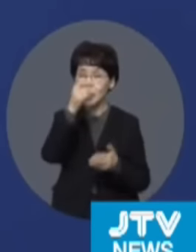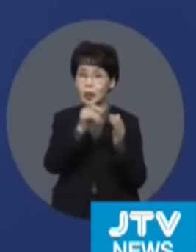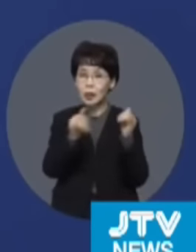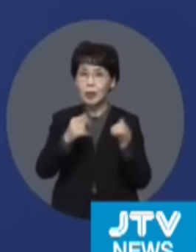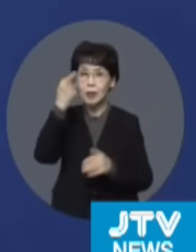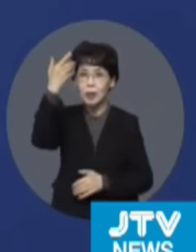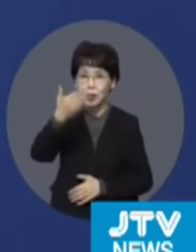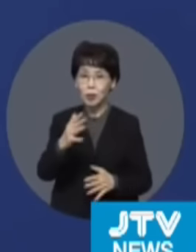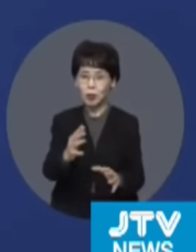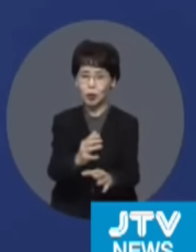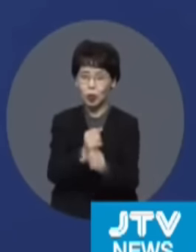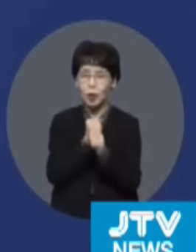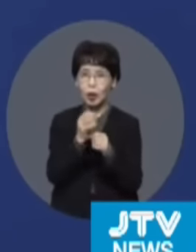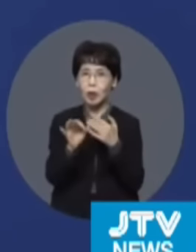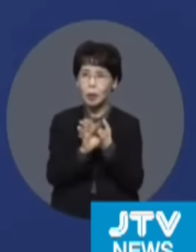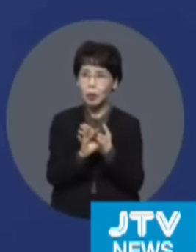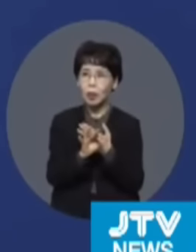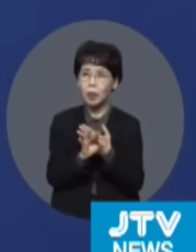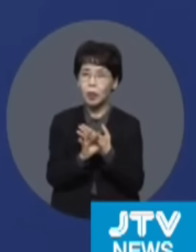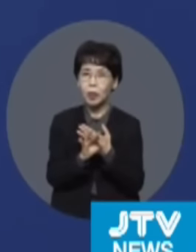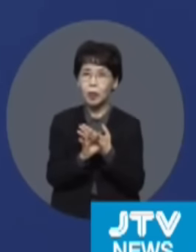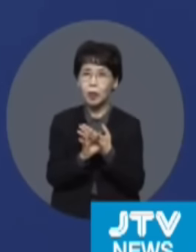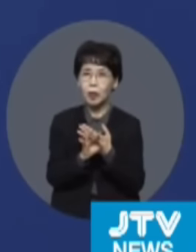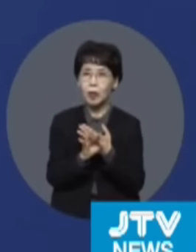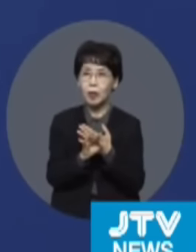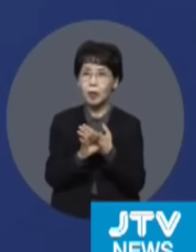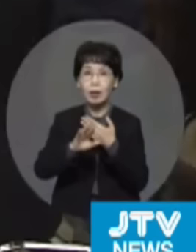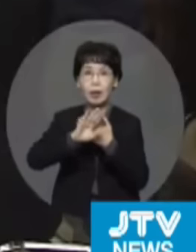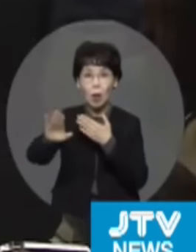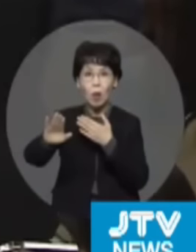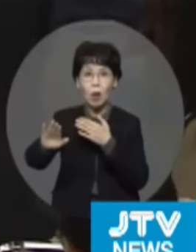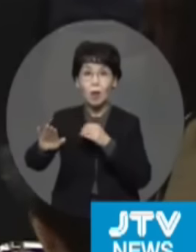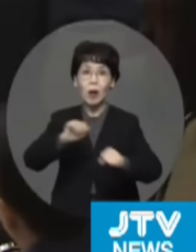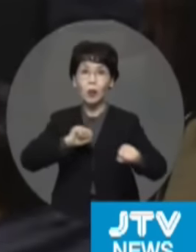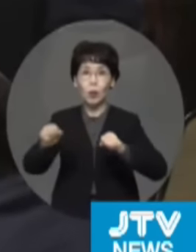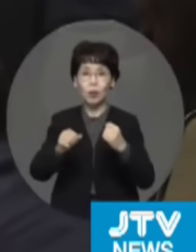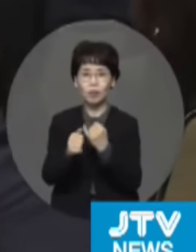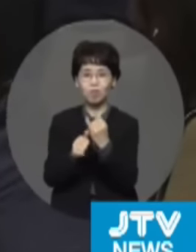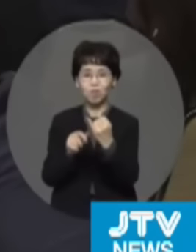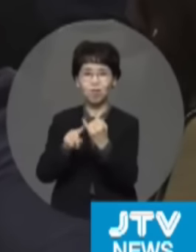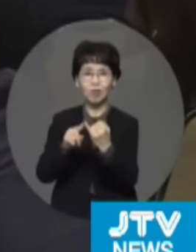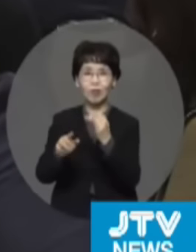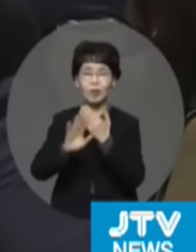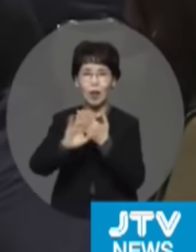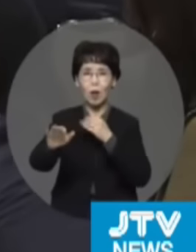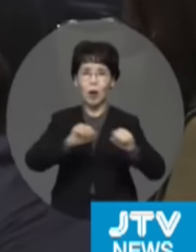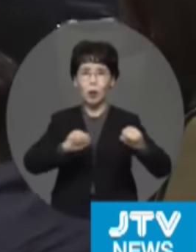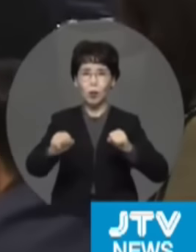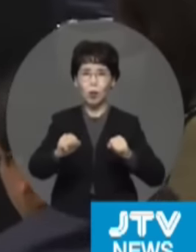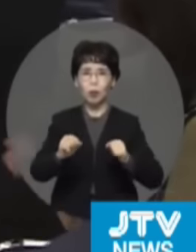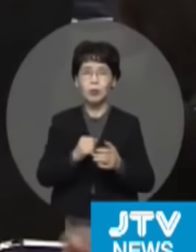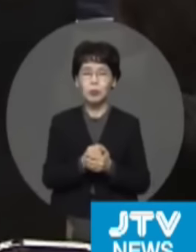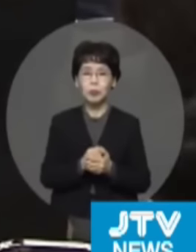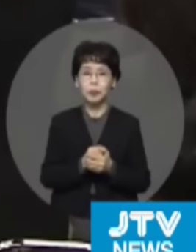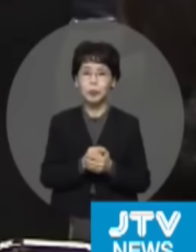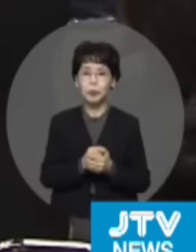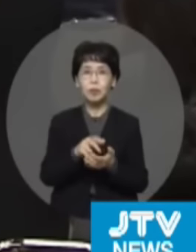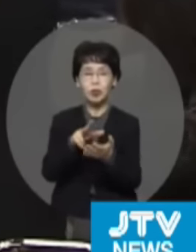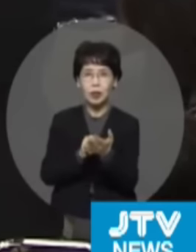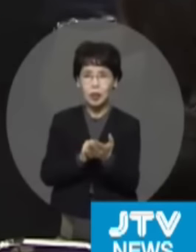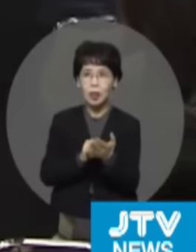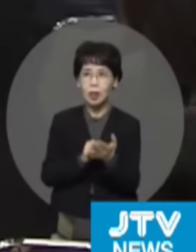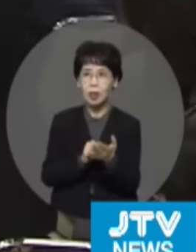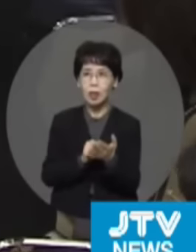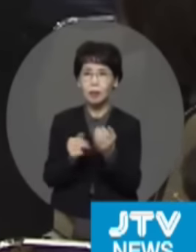기자님께서 질문하신 걸 요약을 하면 자, 맨 마지막에 뭐 대외 일정 그죠? 대외 일정, 대외 활동 문제